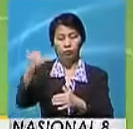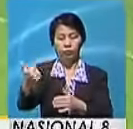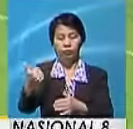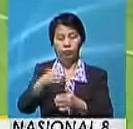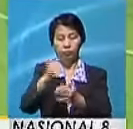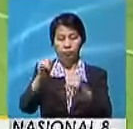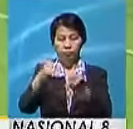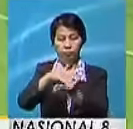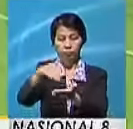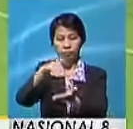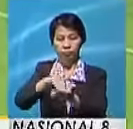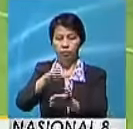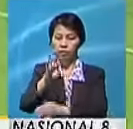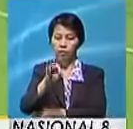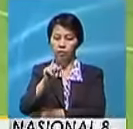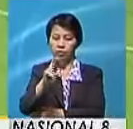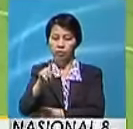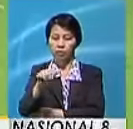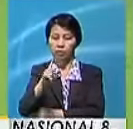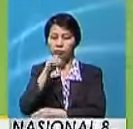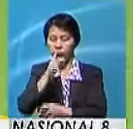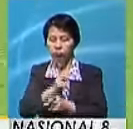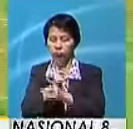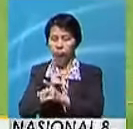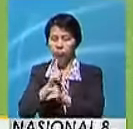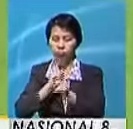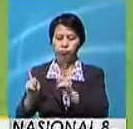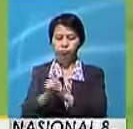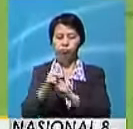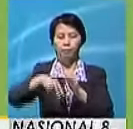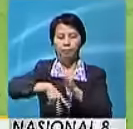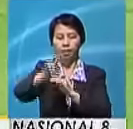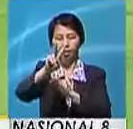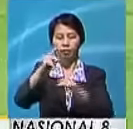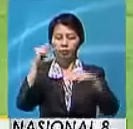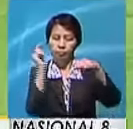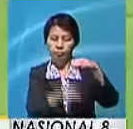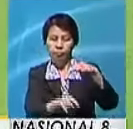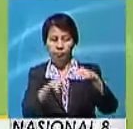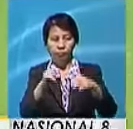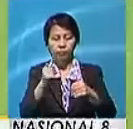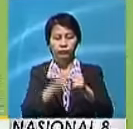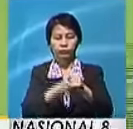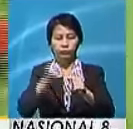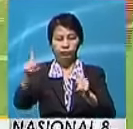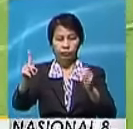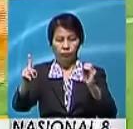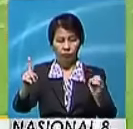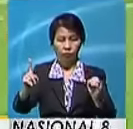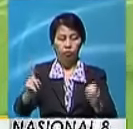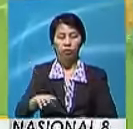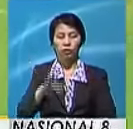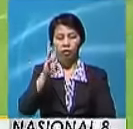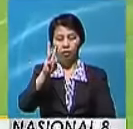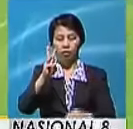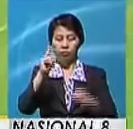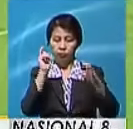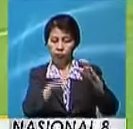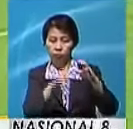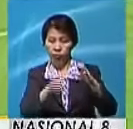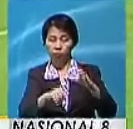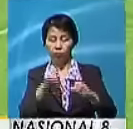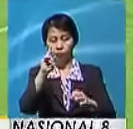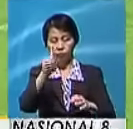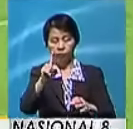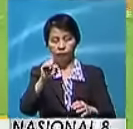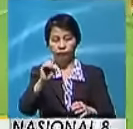pemain tengah Fauzan Zulkifli yang tidak dikawal berjaya merembat masuk bola ke gawang untuk gol pertama. 6 lagi gol menyusul di babak